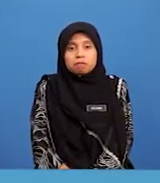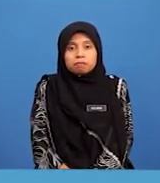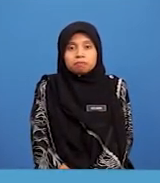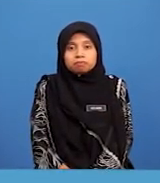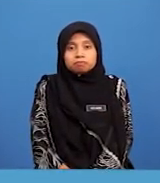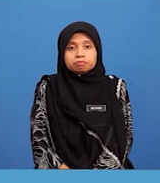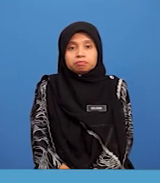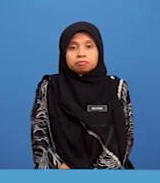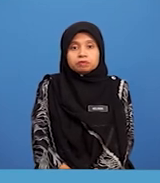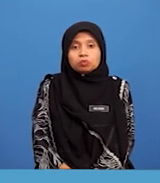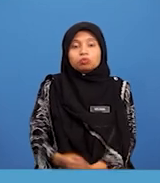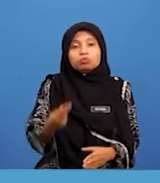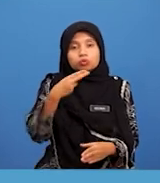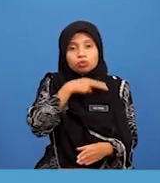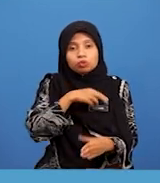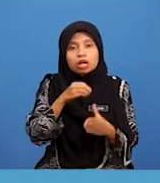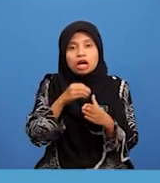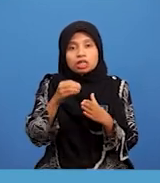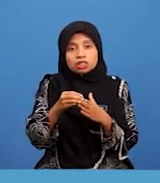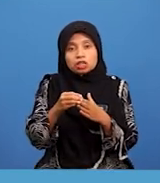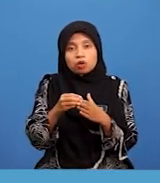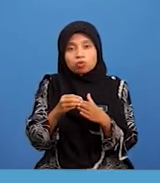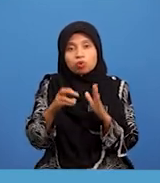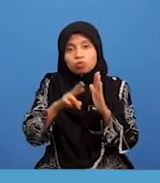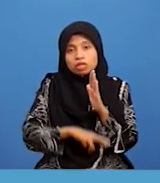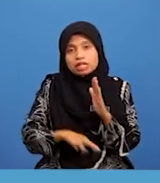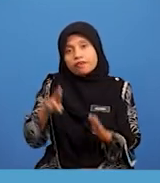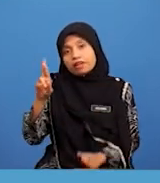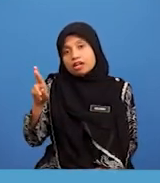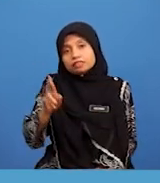Kemudian, mentaksir untung atau rugi realisasi